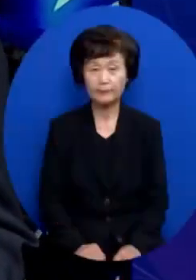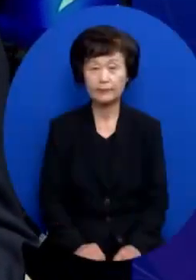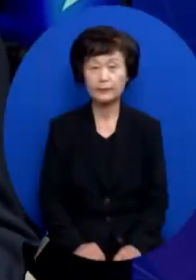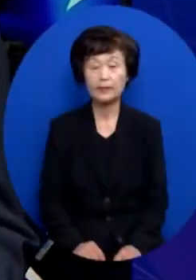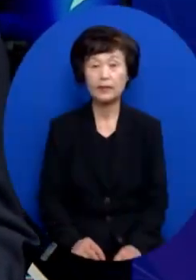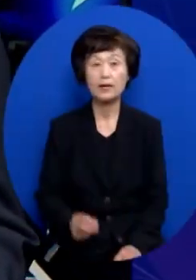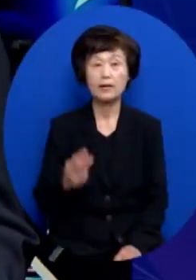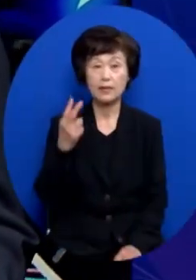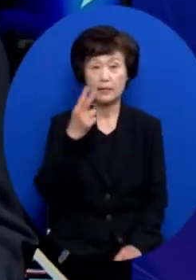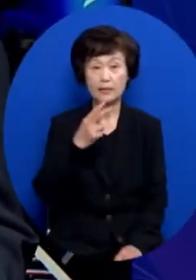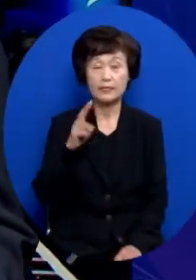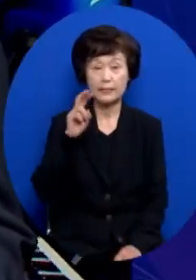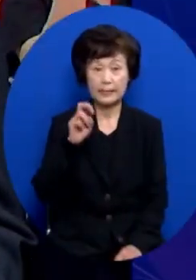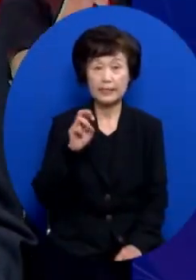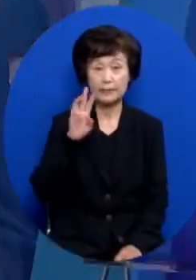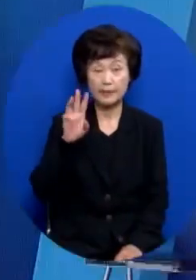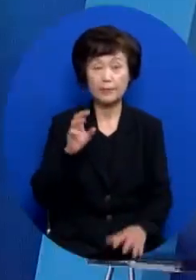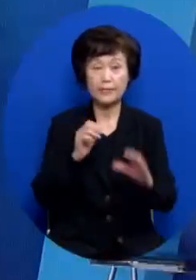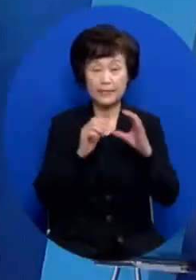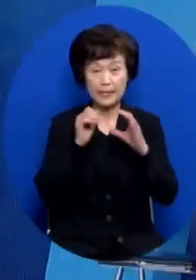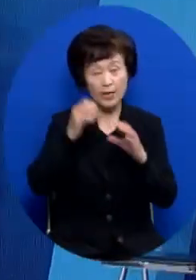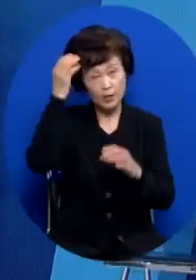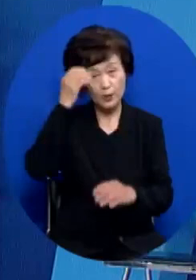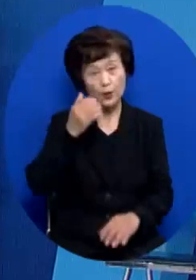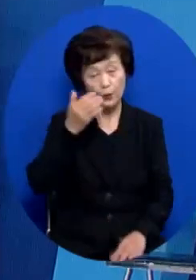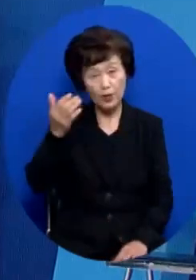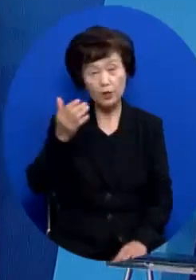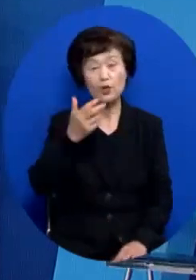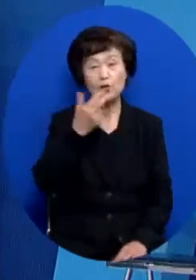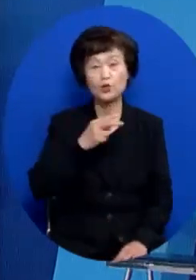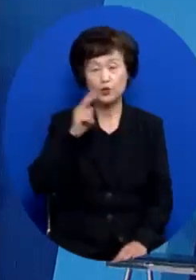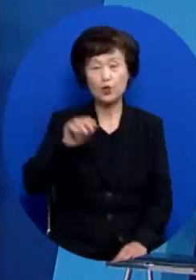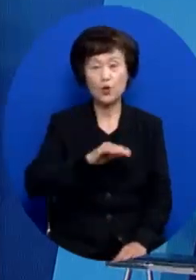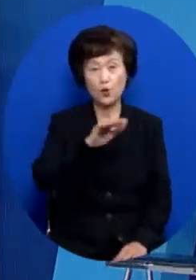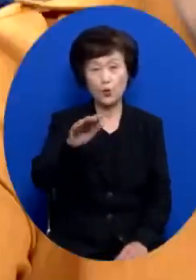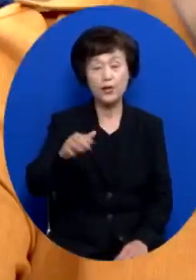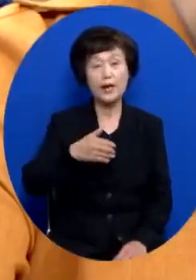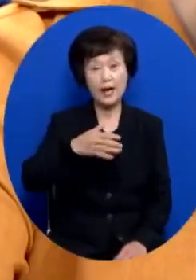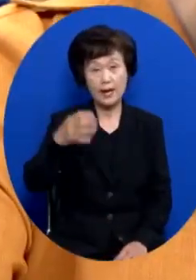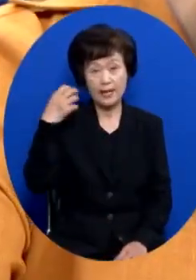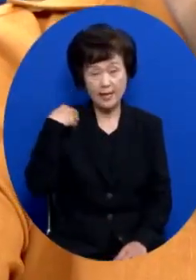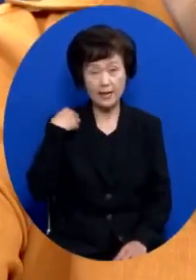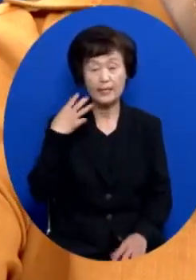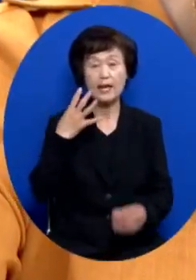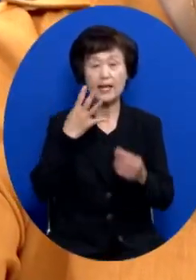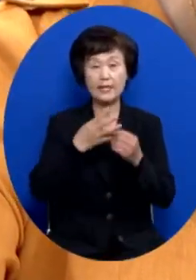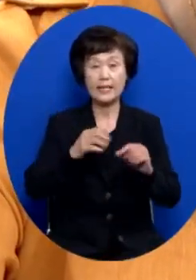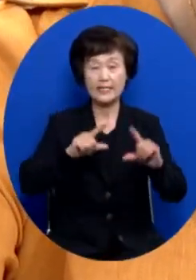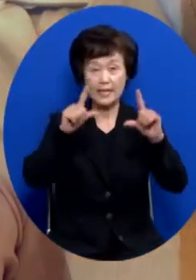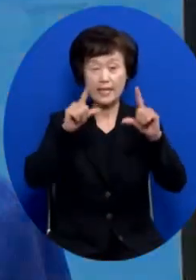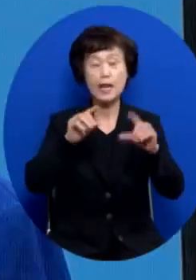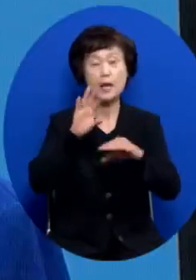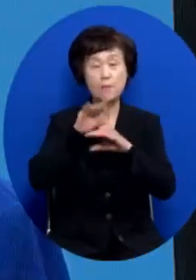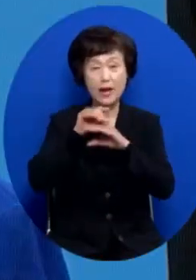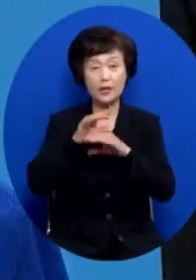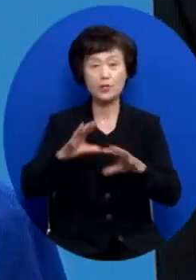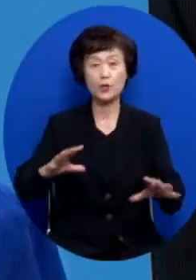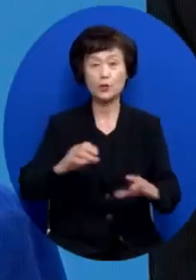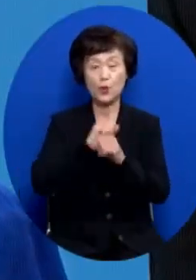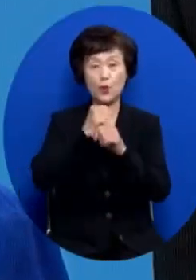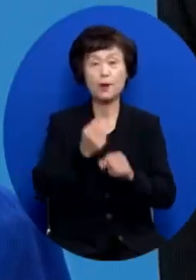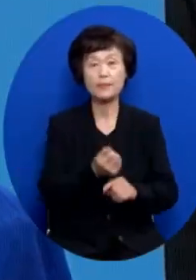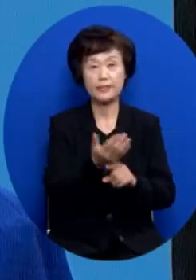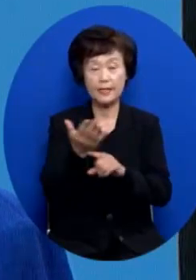특별 모금 생방송 2023 CTS 위크 주요 우리가 가겠나이다의 넷째 날 방송 소식 종합해드립니다.